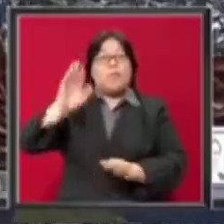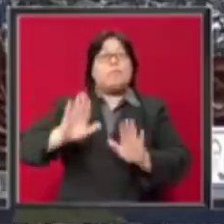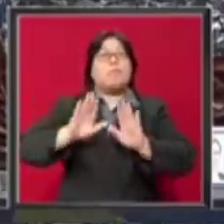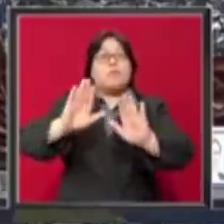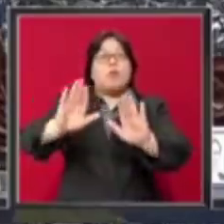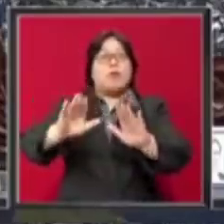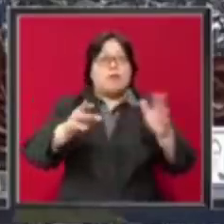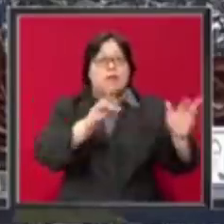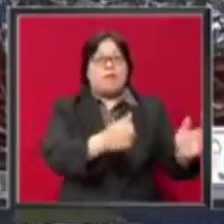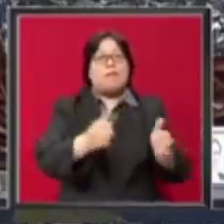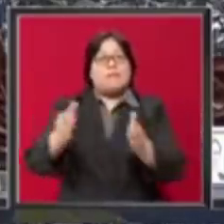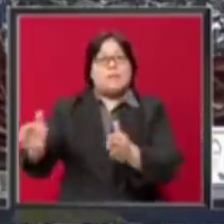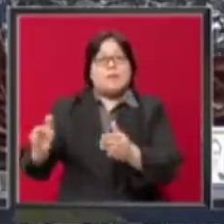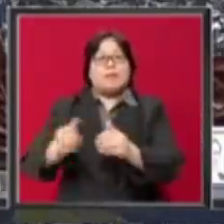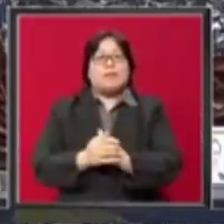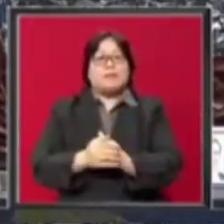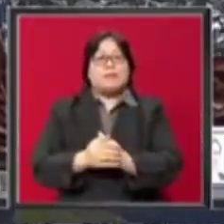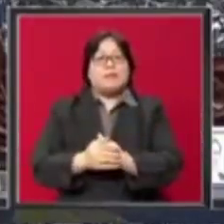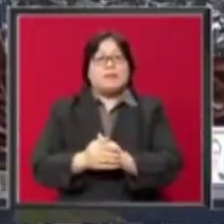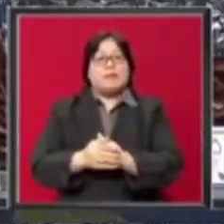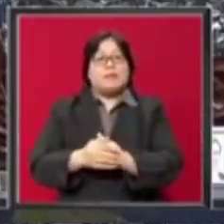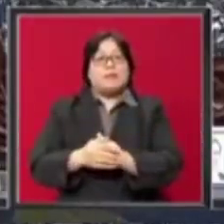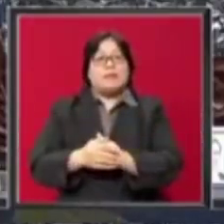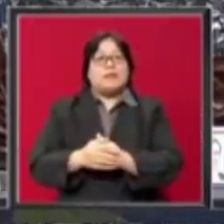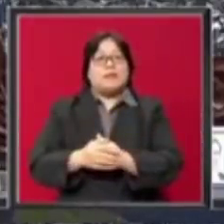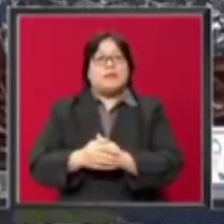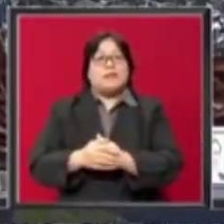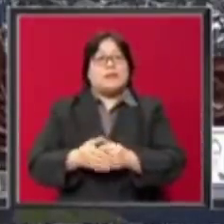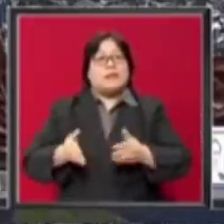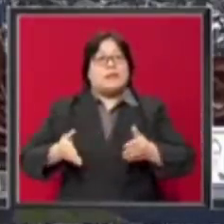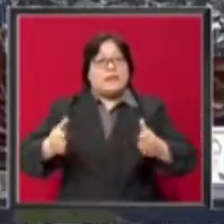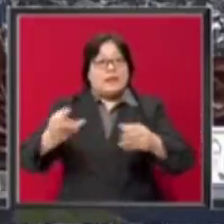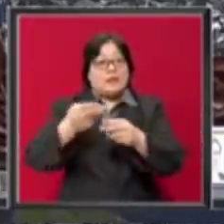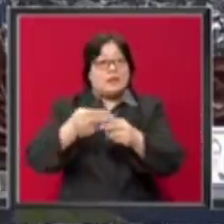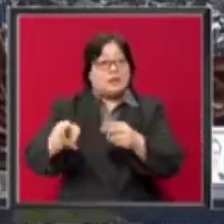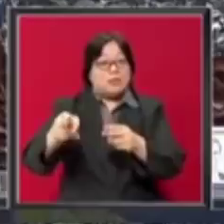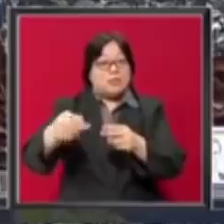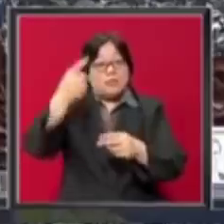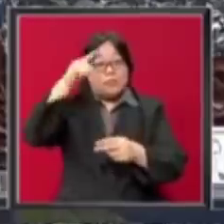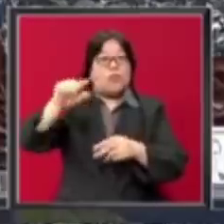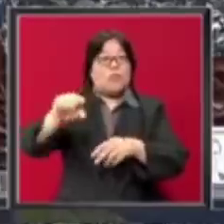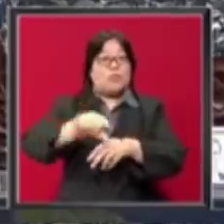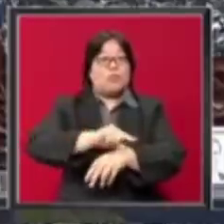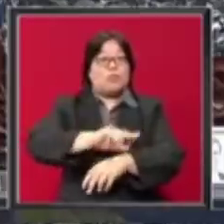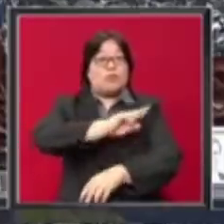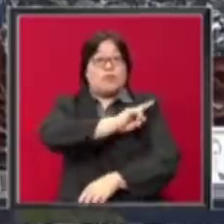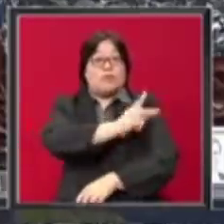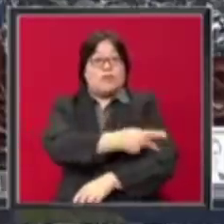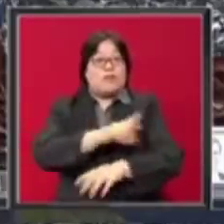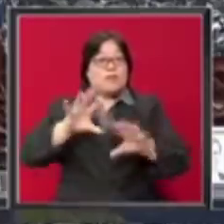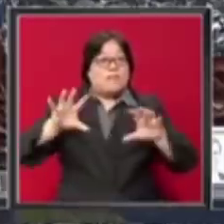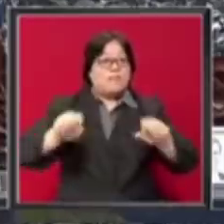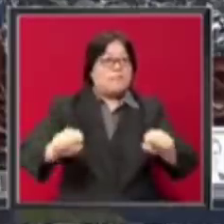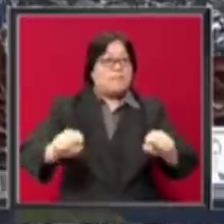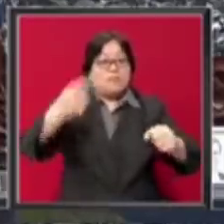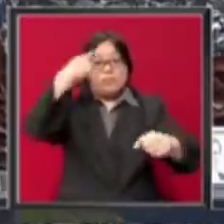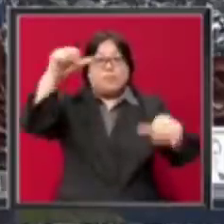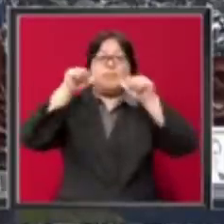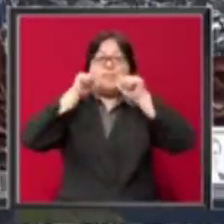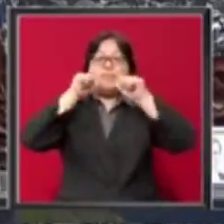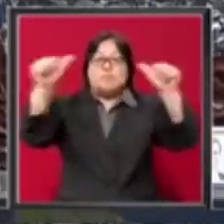mereka jalan pintas untuk menggunakan kuasa secara rakus mengisytiharkan